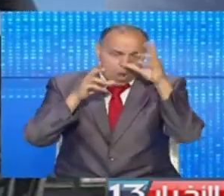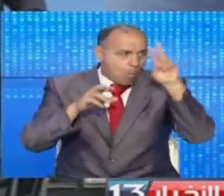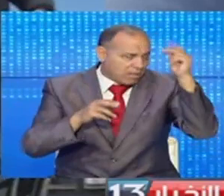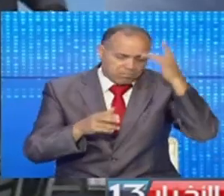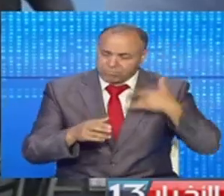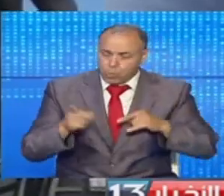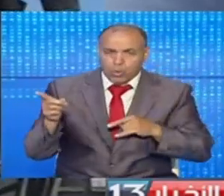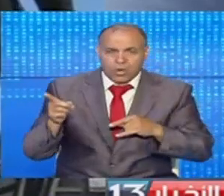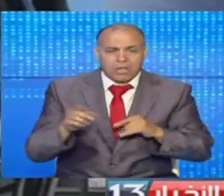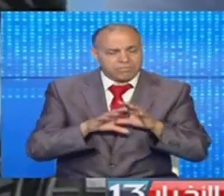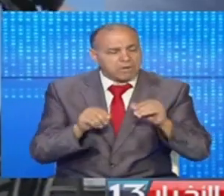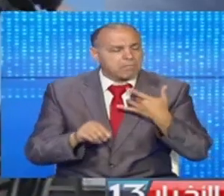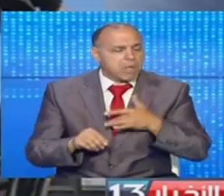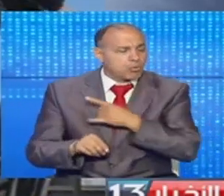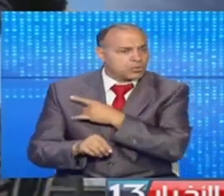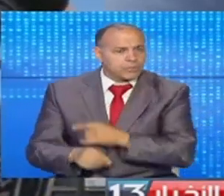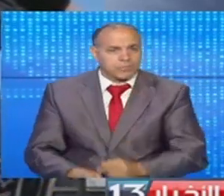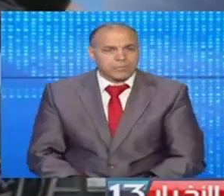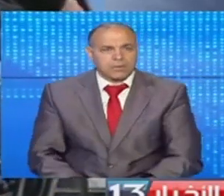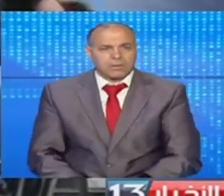الأممية للتهدئة.